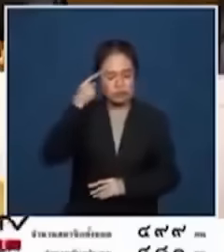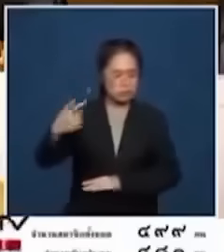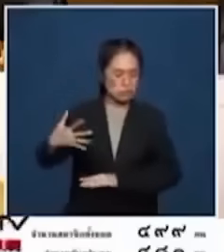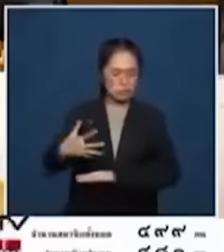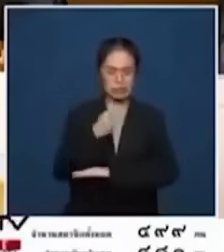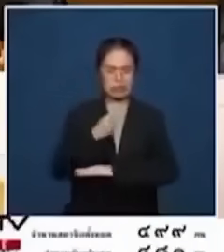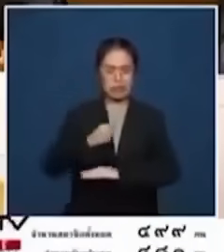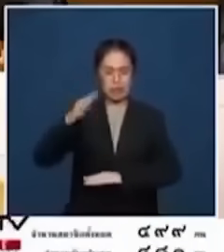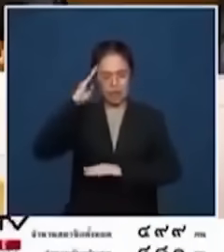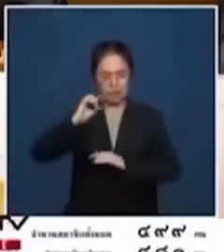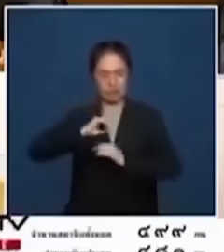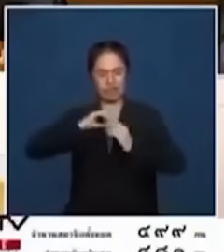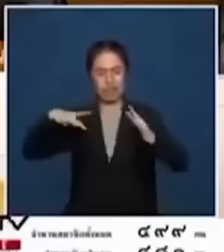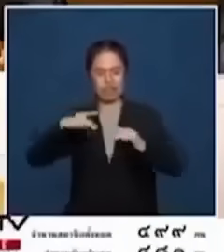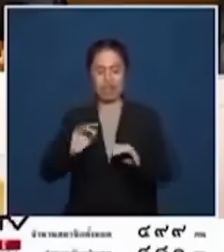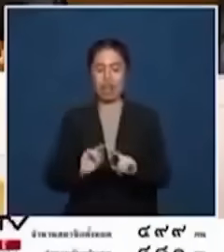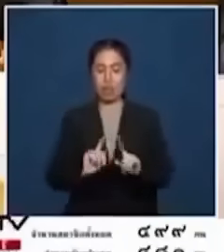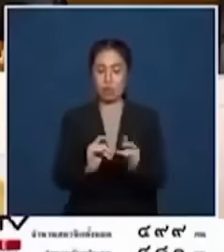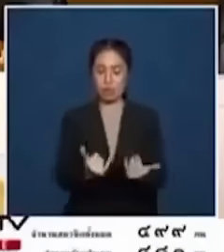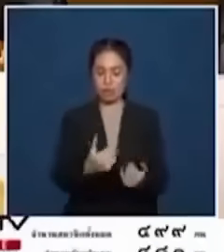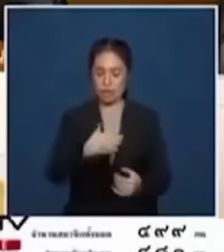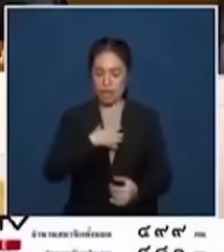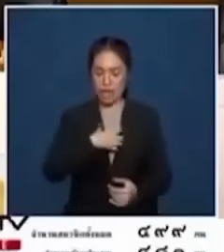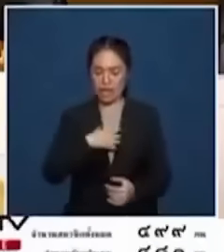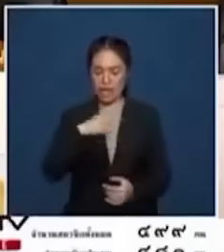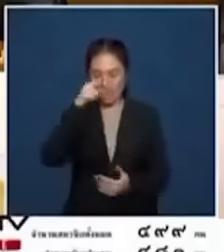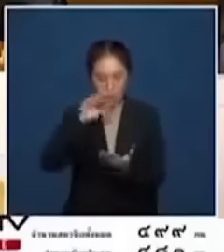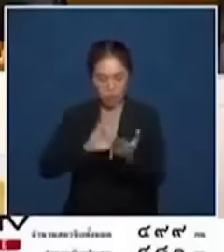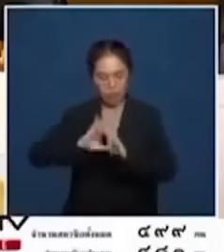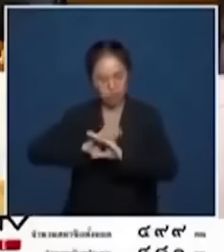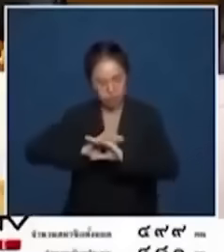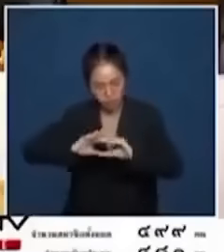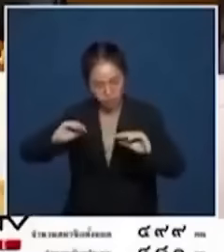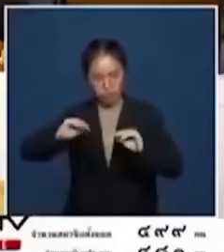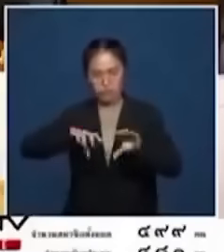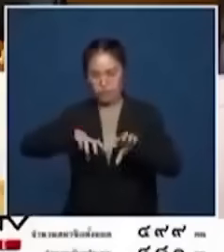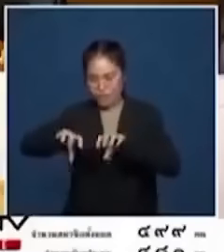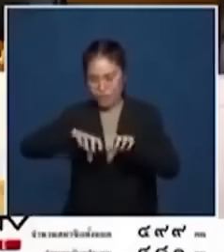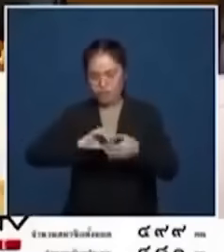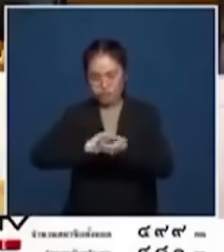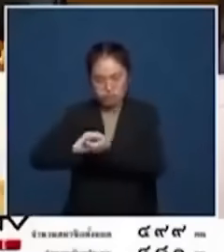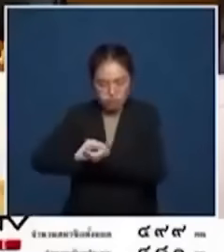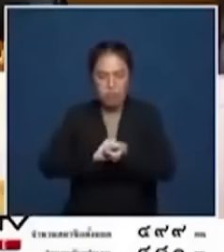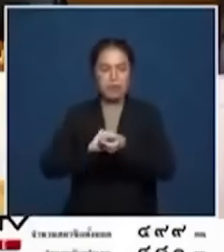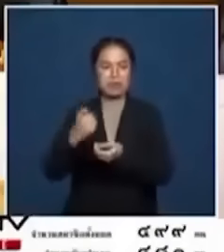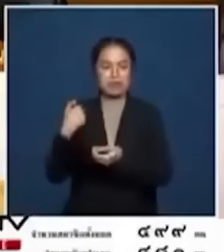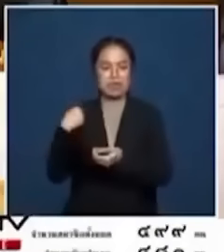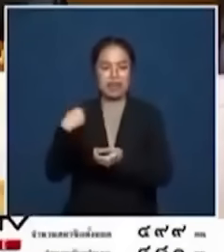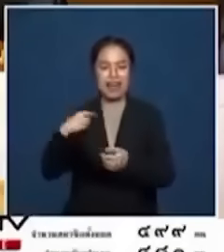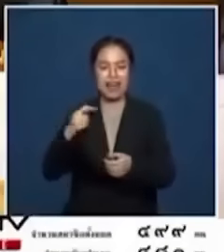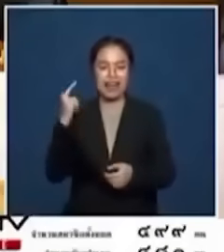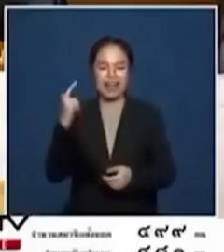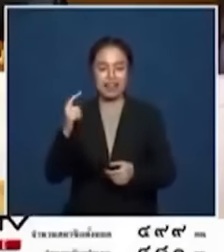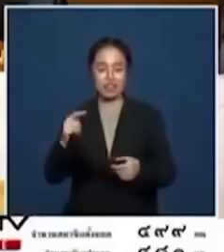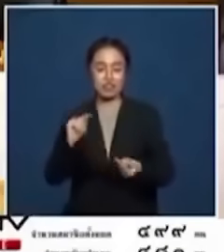ารณ์อย่างน้อยเด็กๆนักต่อสู้ต่อไปนี้ก็คือใช้ช่องทางนี้รัฐธรรมนูญเขียนว่าตามใดศาลยังไม่ตัดสิน